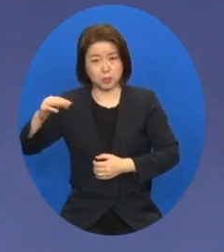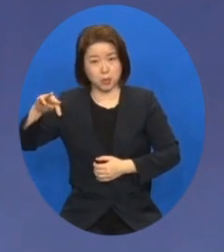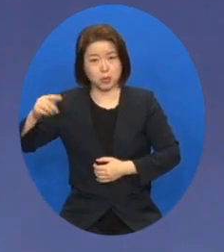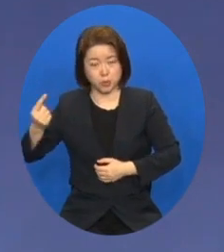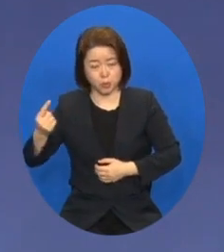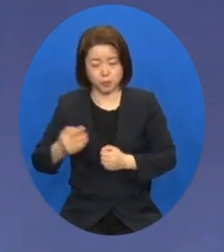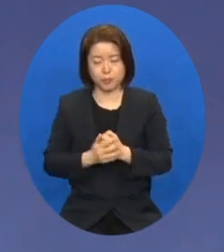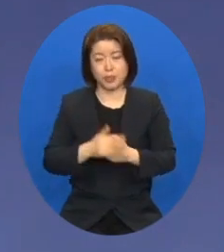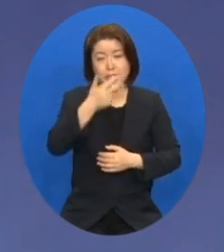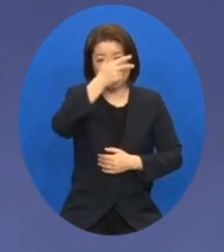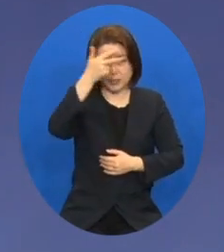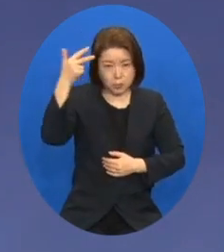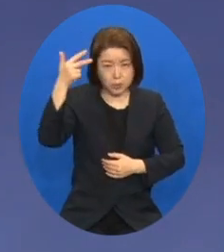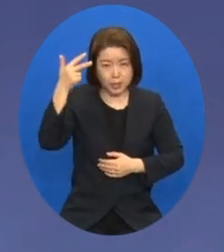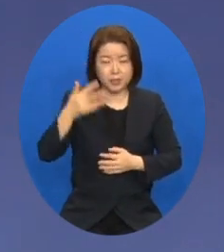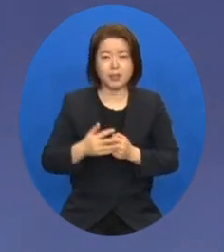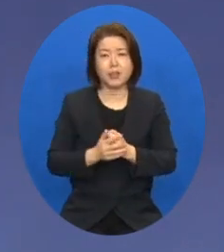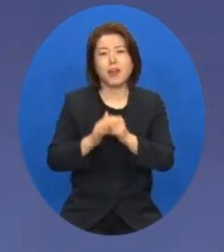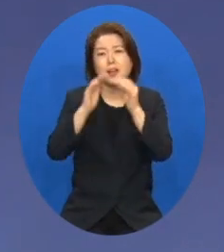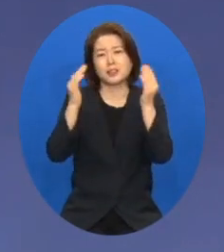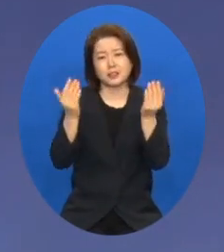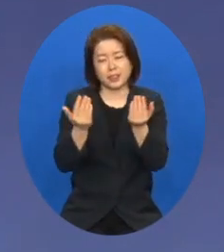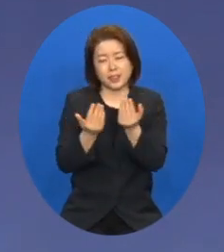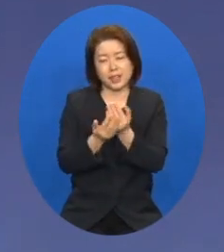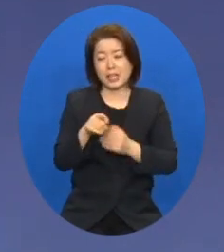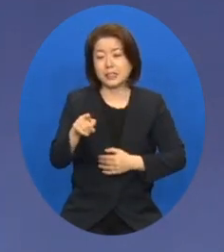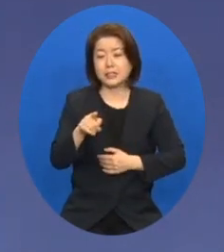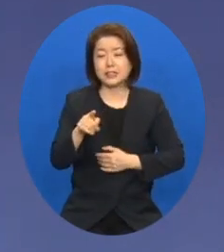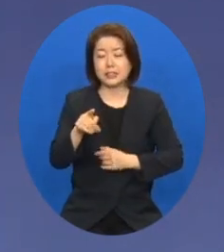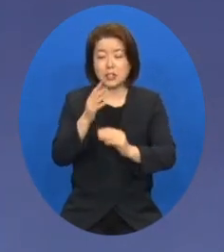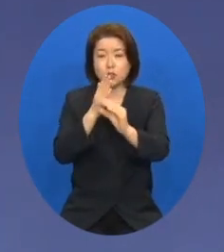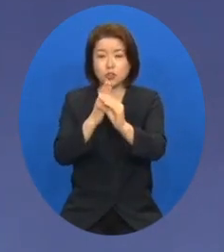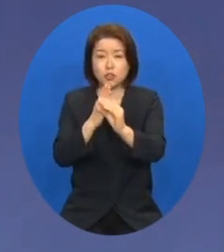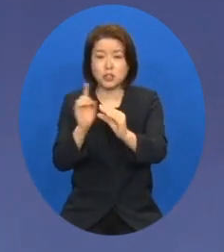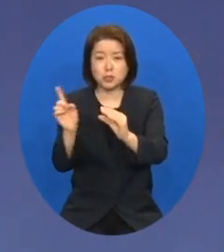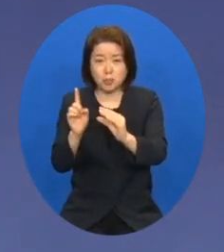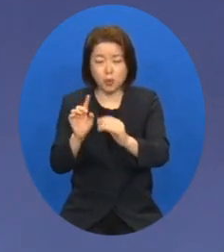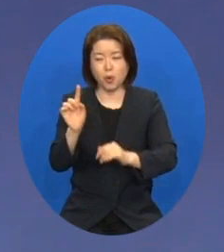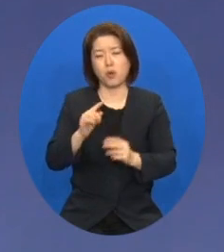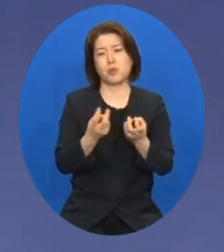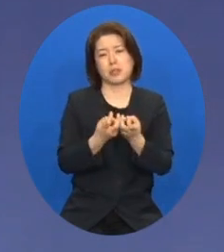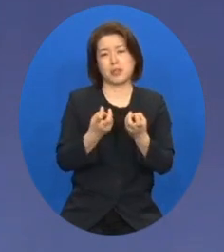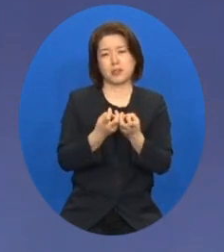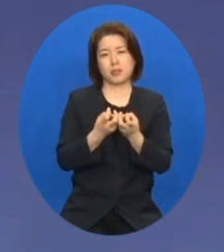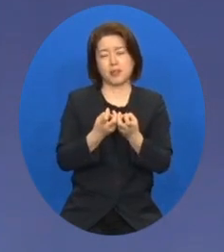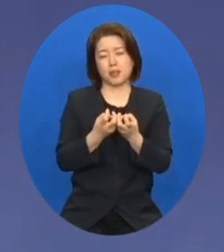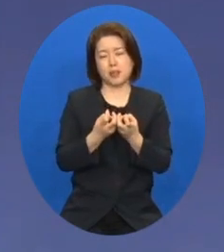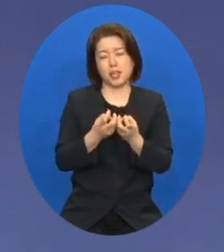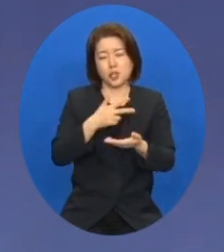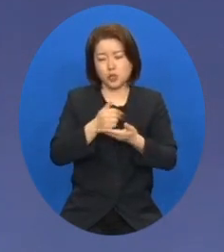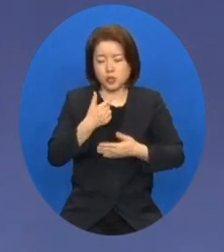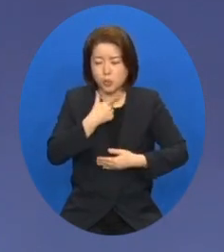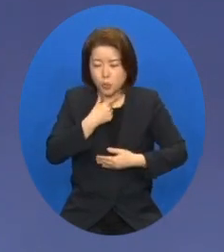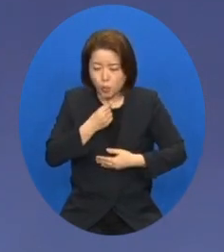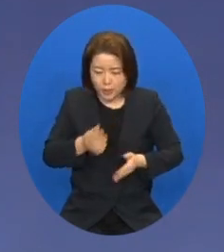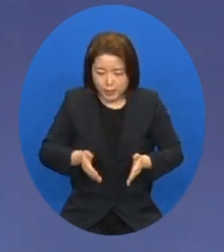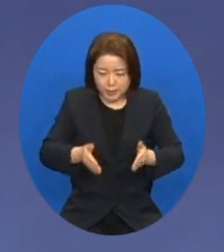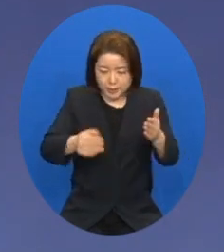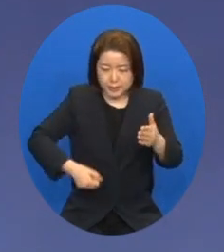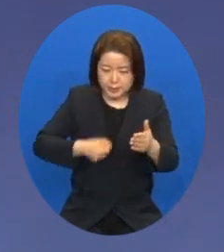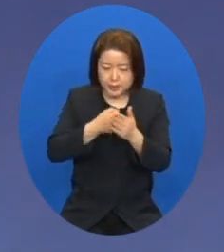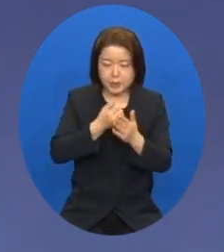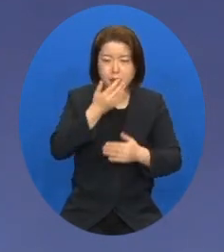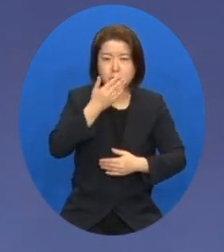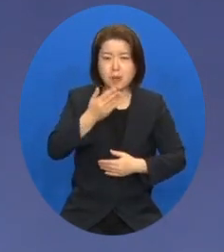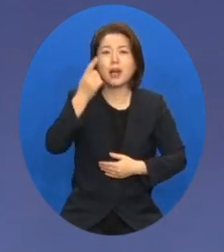디모데 도 다 사실 그 중심은 어떻게 하면 주님이 원하시는 길을 결정할 수